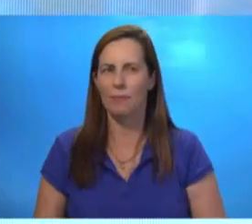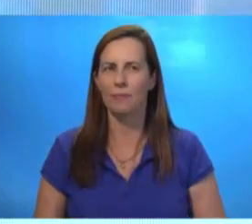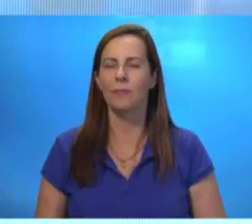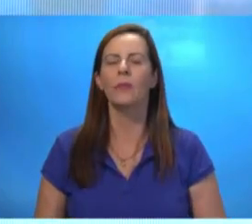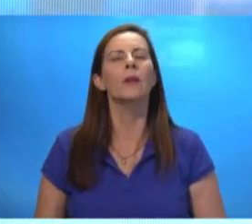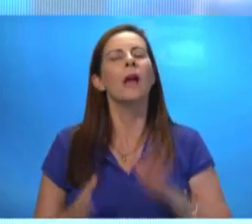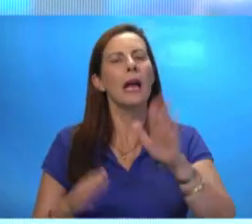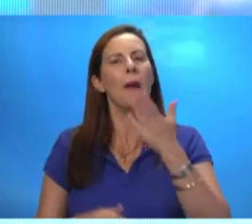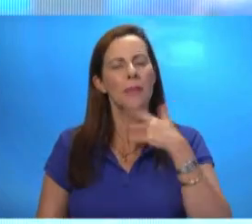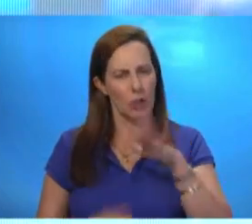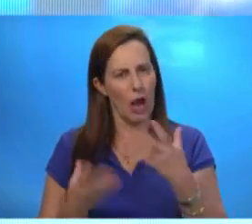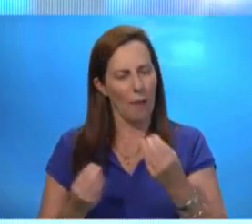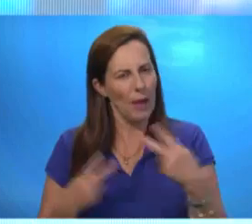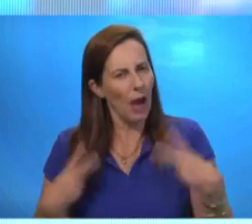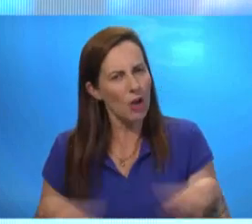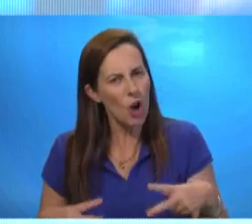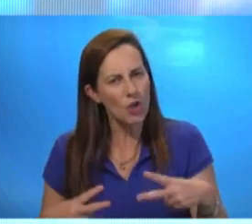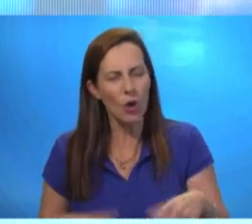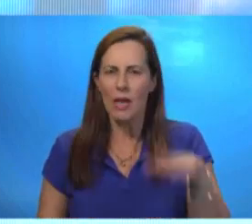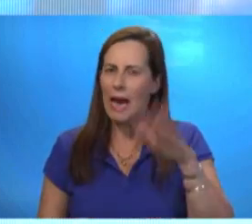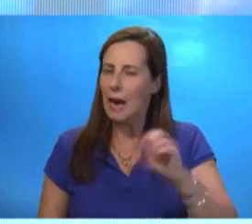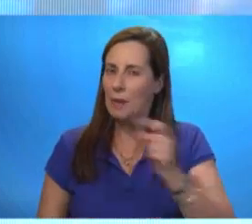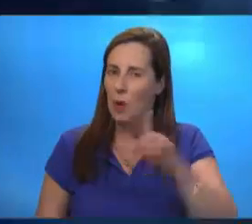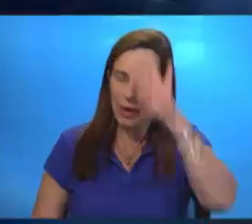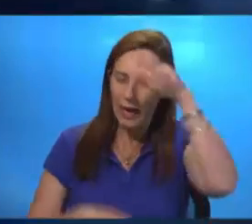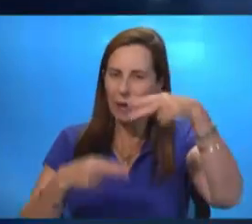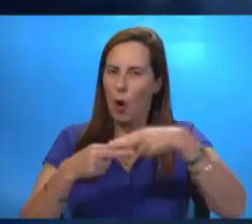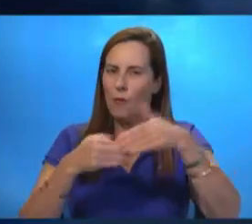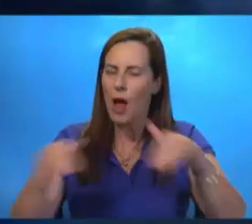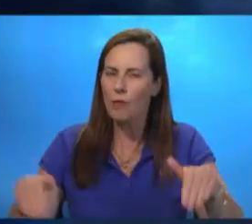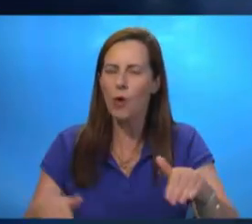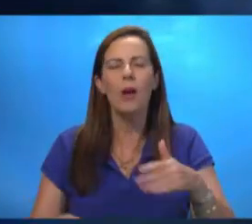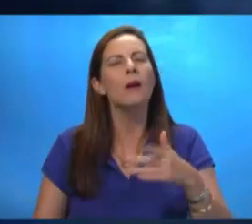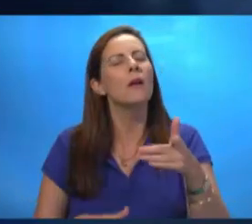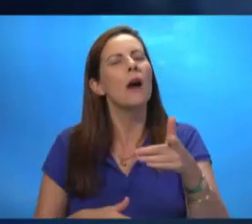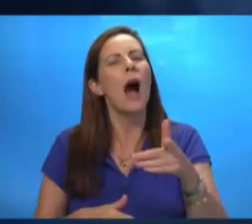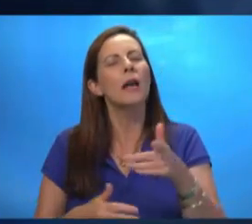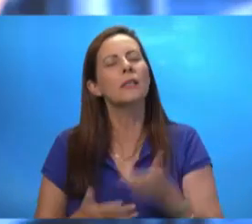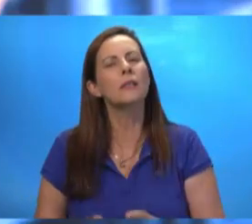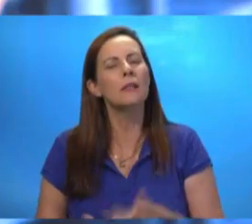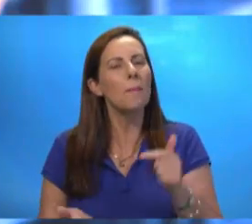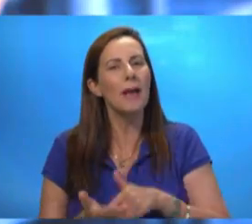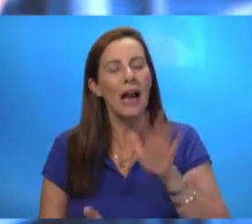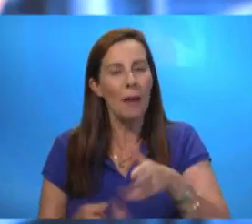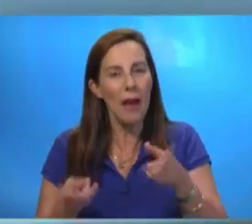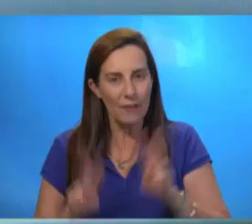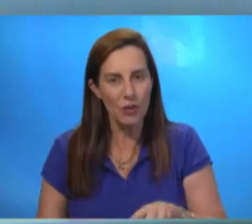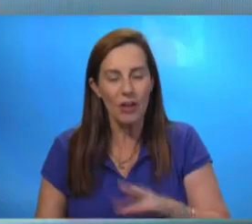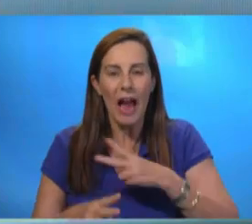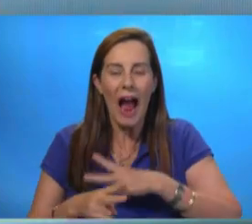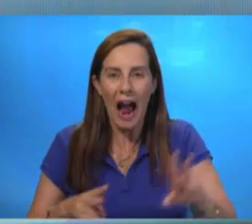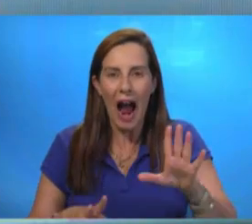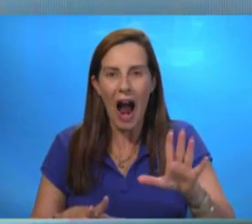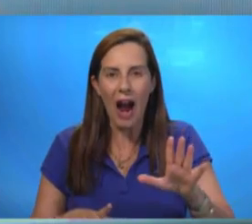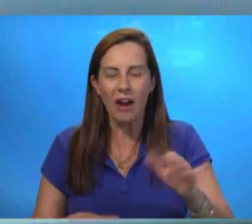גם בישראל יש לא מעט חששות, גם אם לא יהיו איראנים על הגבול כאן, ואנחנו איתך בעניין הזה גילי כהן, משום שגם האפשרות שרק כוחות סורים של